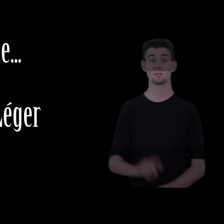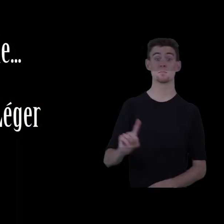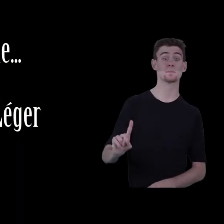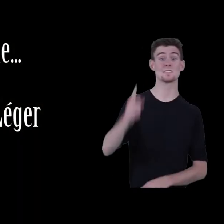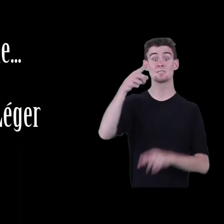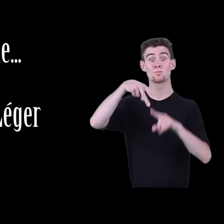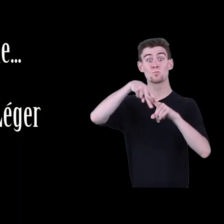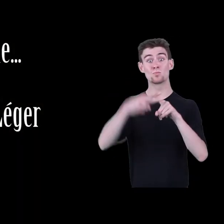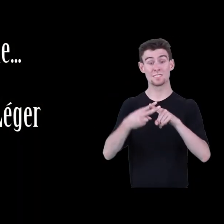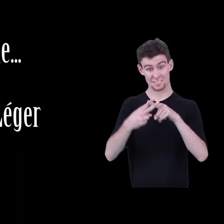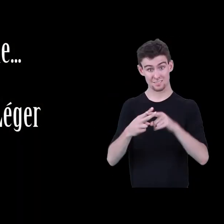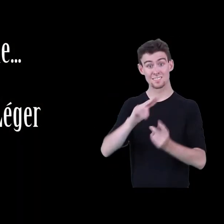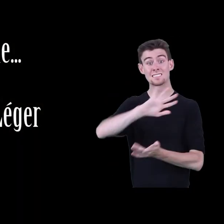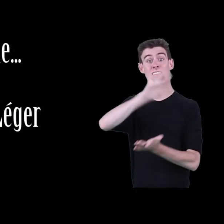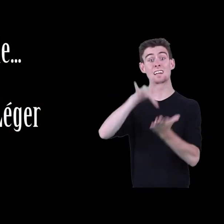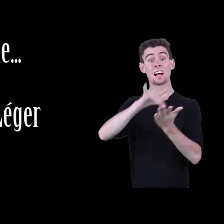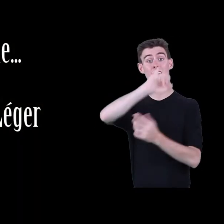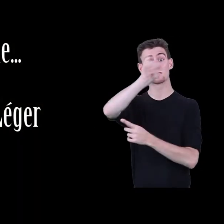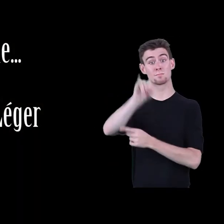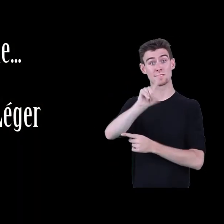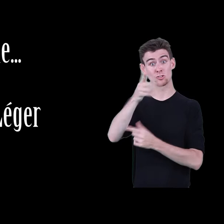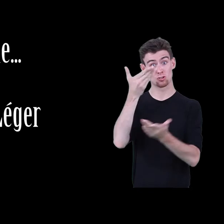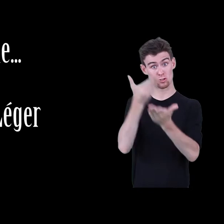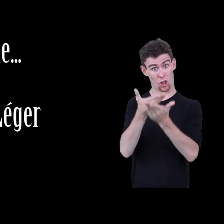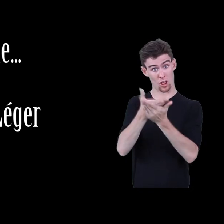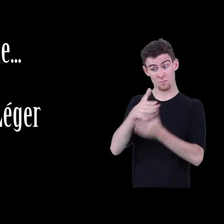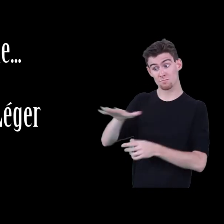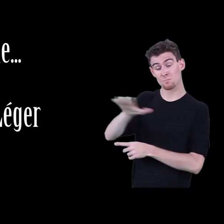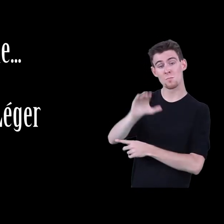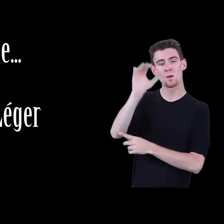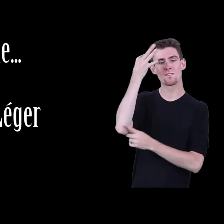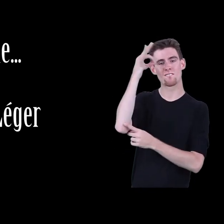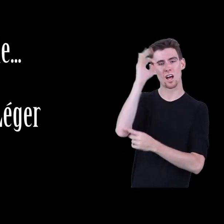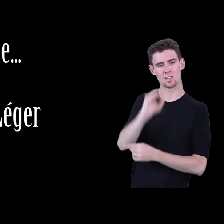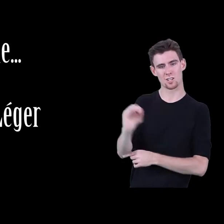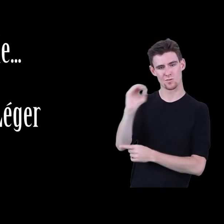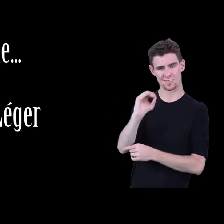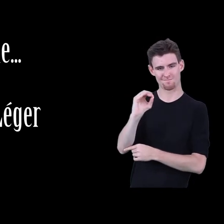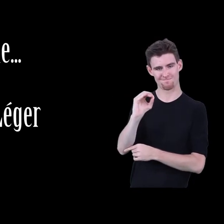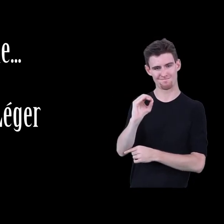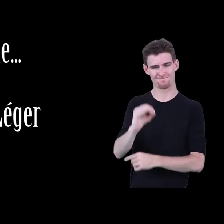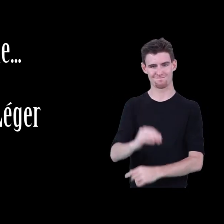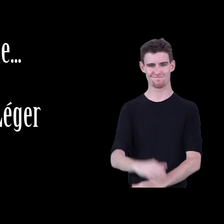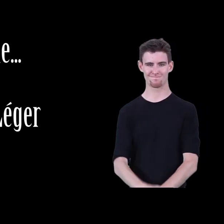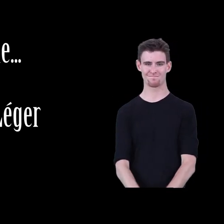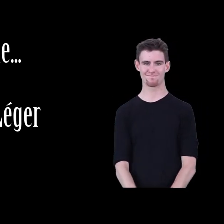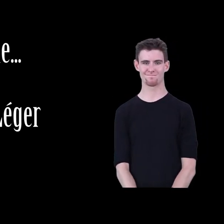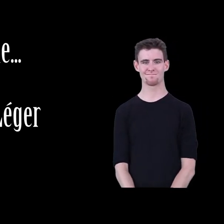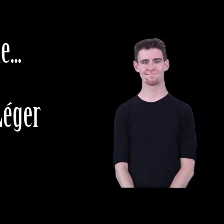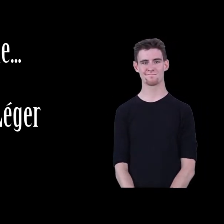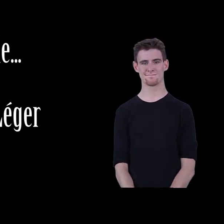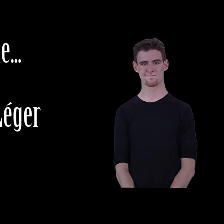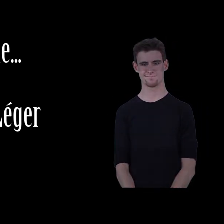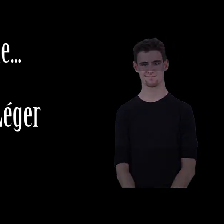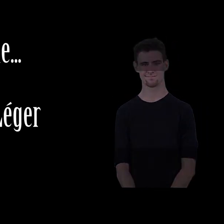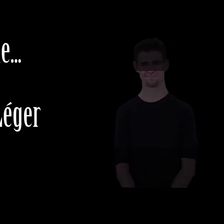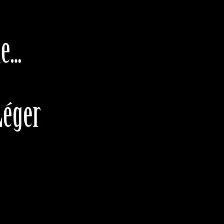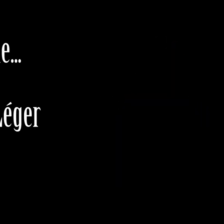Le premier outil, c'est une école. Et pour nous, franco-ontariens, cette école, c'est le Centre Gilles Léger.